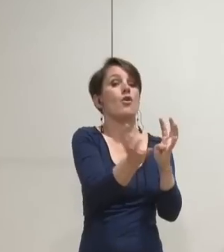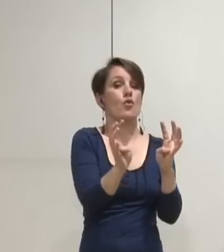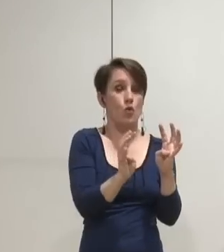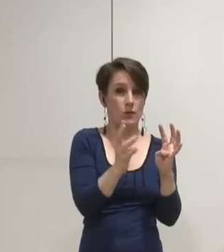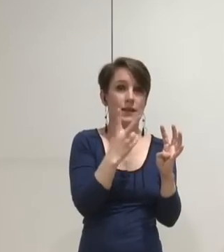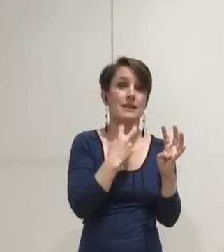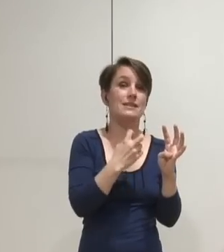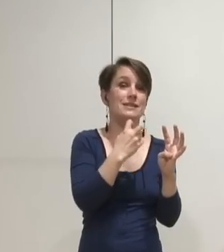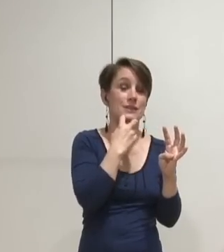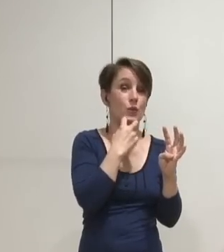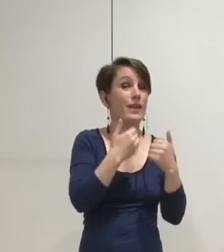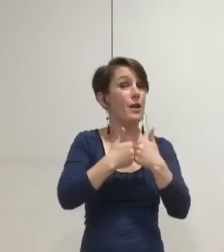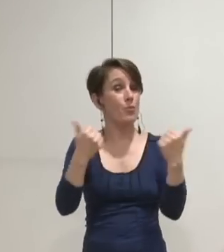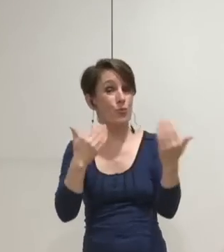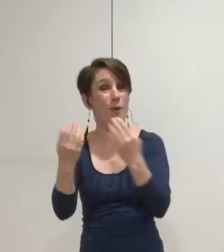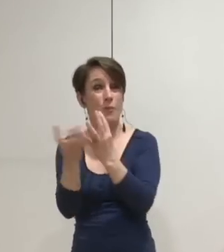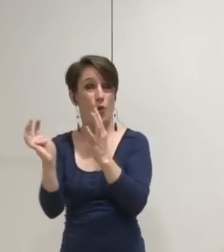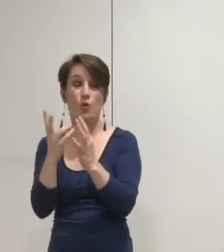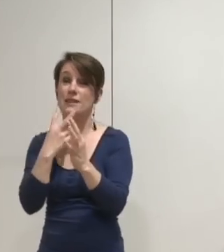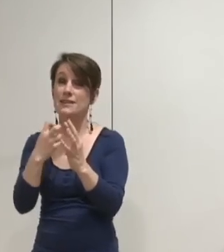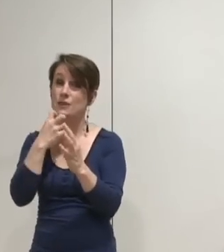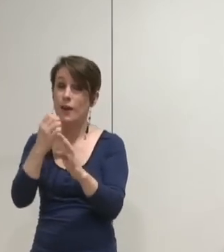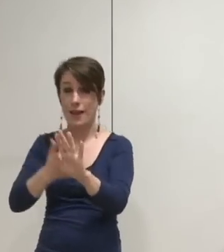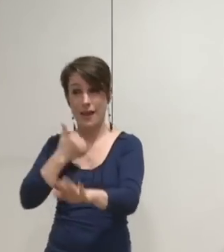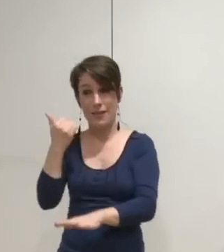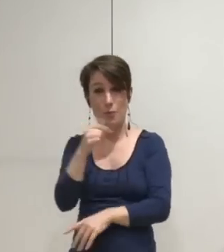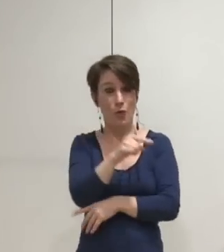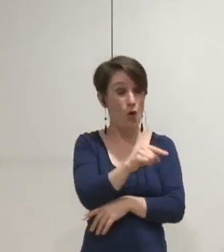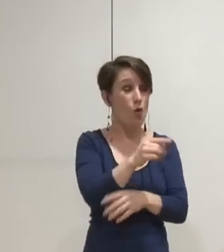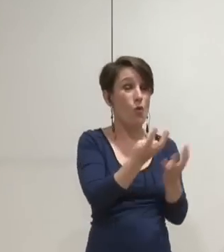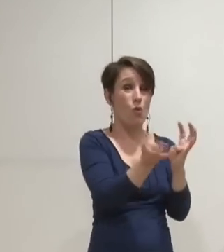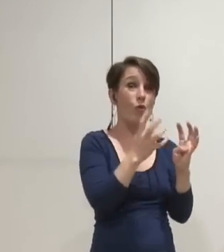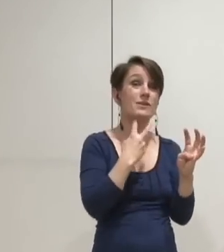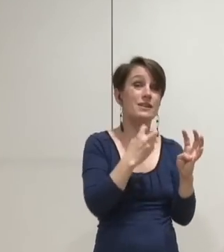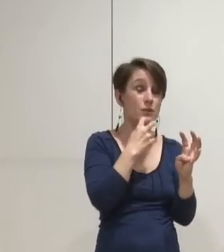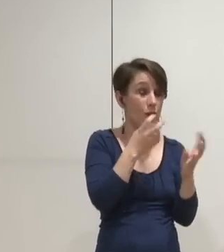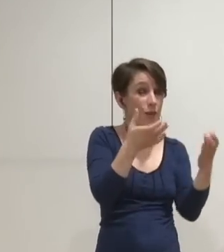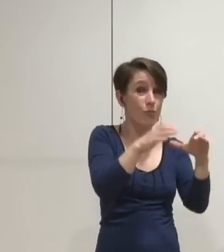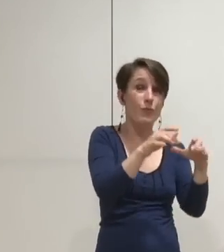indépendants soit installé spécifiquement sur les quatre quartiers prioritaires de Grenoble